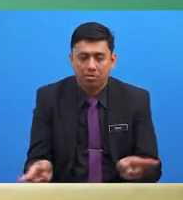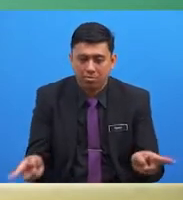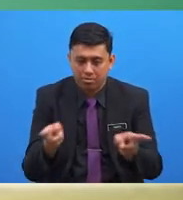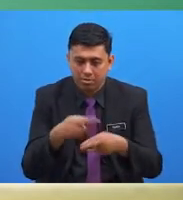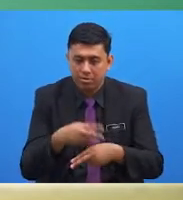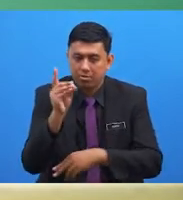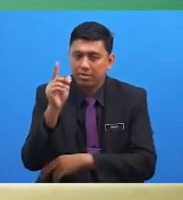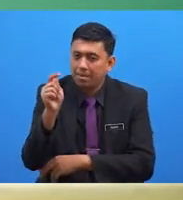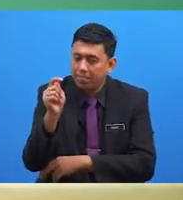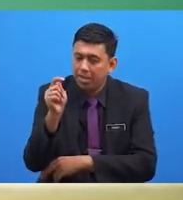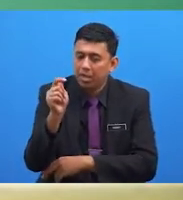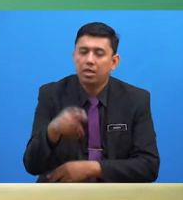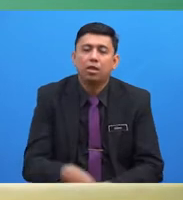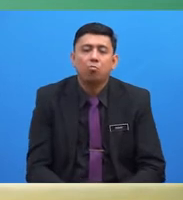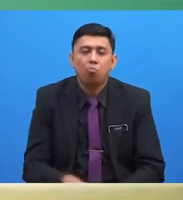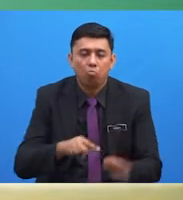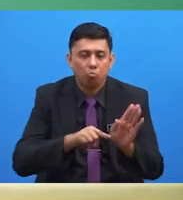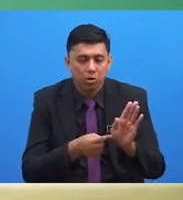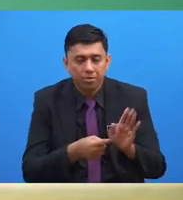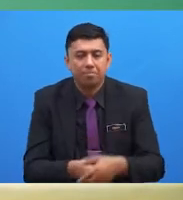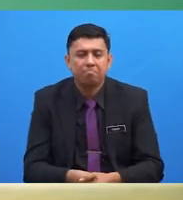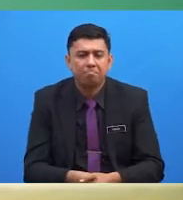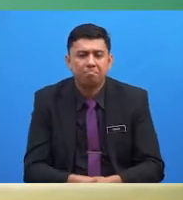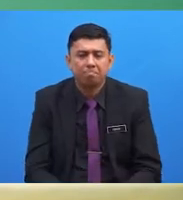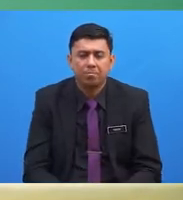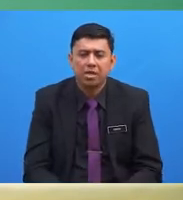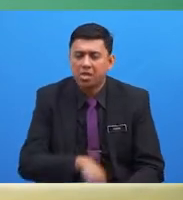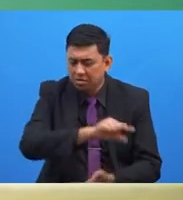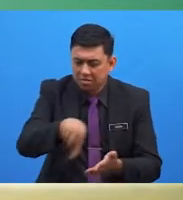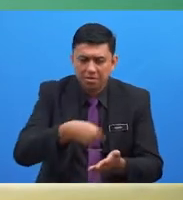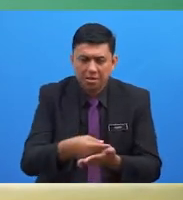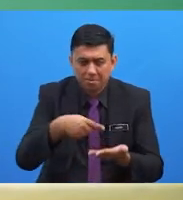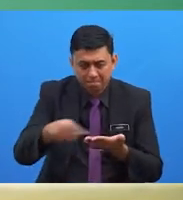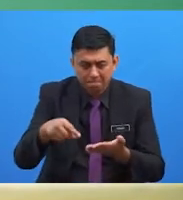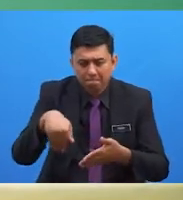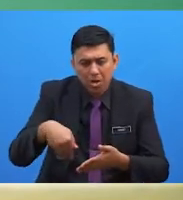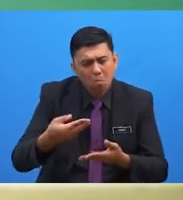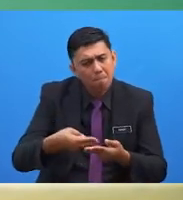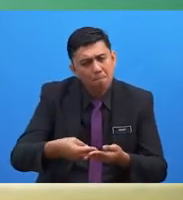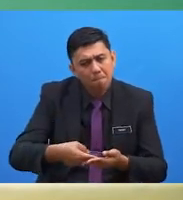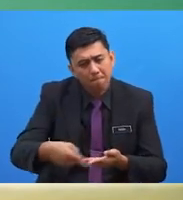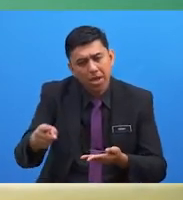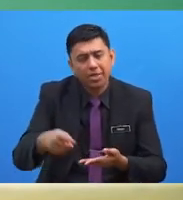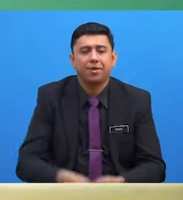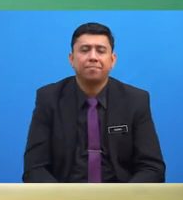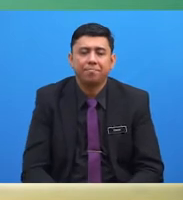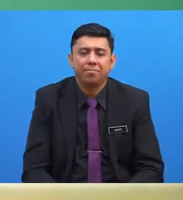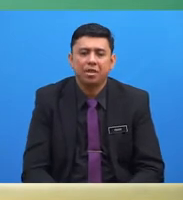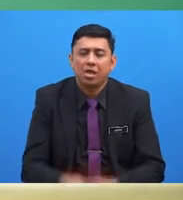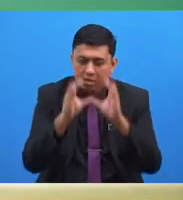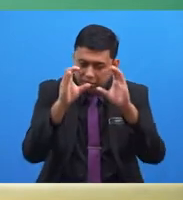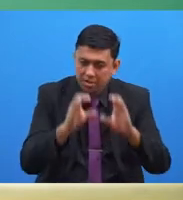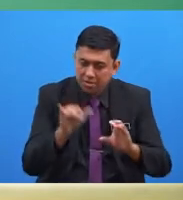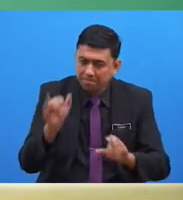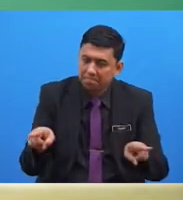debit akaun semasa pula, menunjukkan segala belanja bagi perkongsi yang masih belum dibayar. Cara yang sama